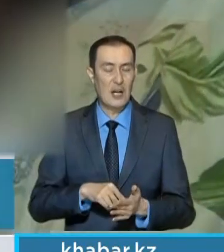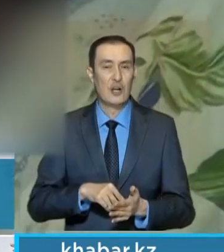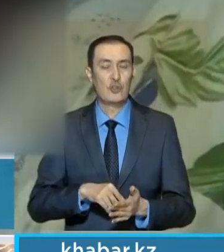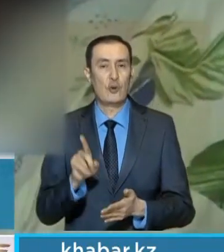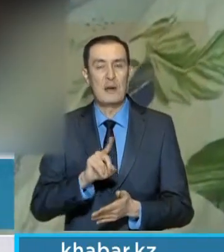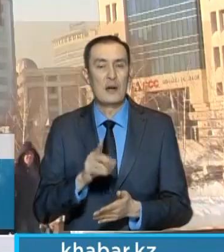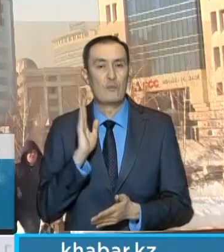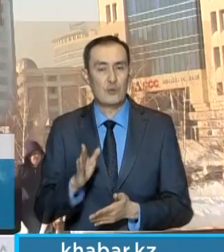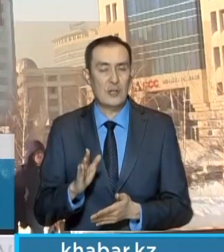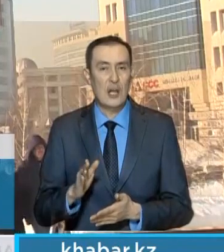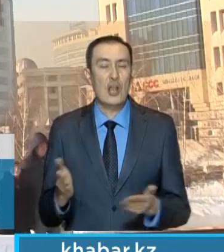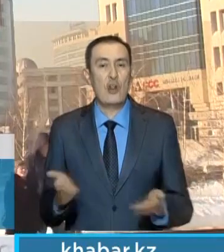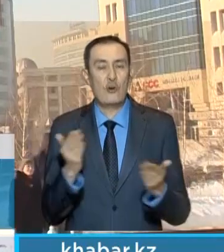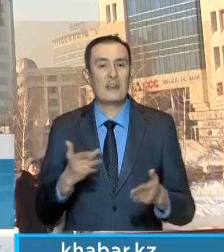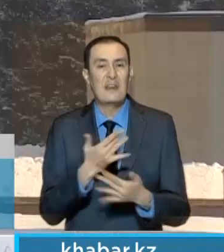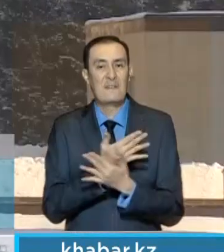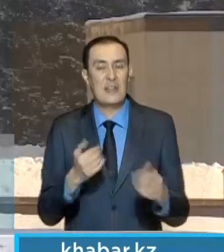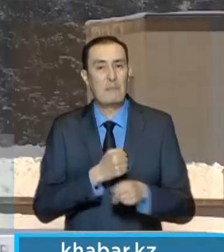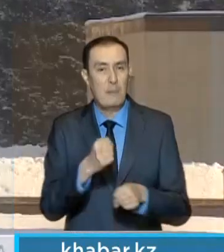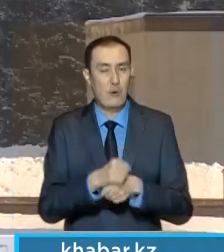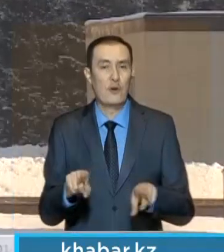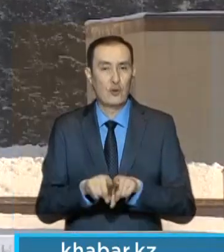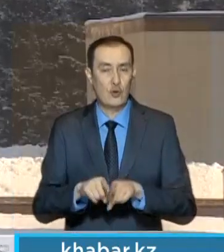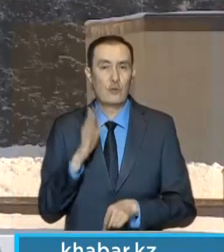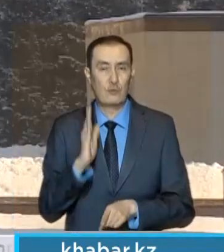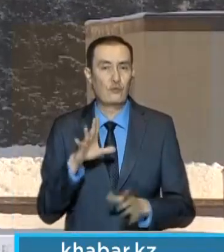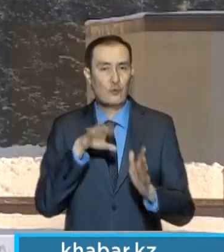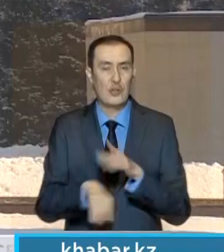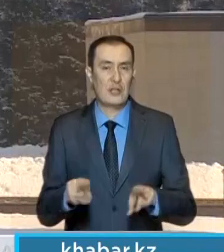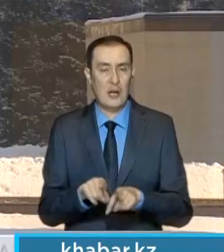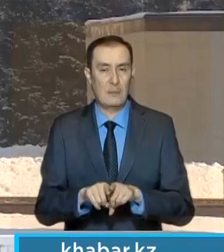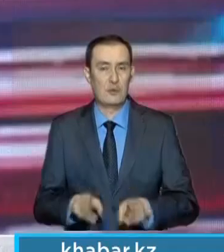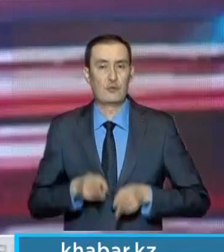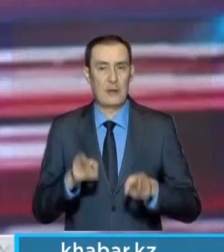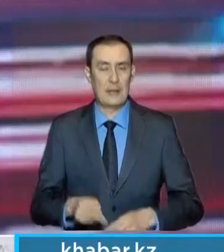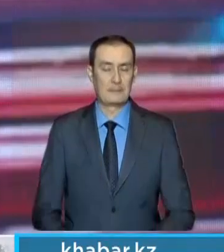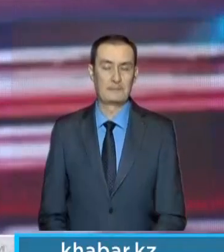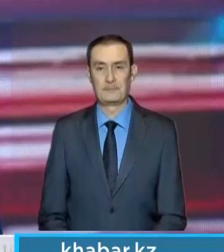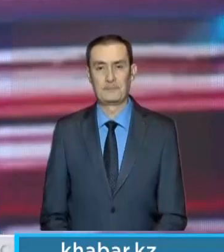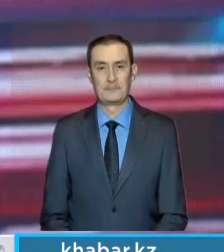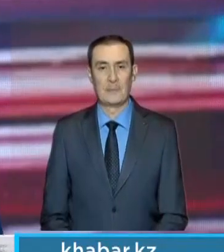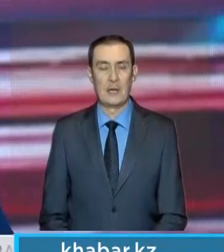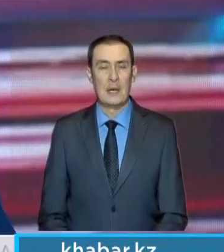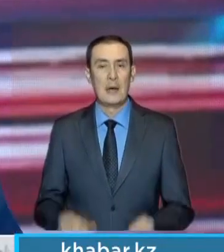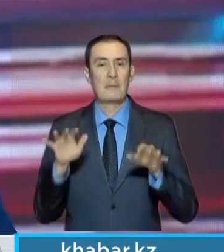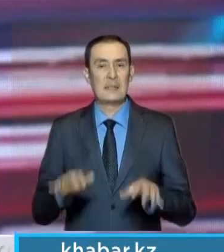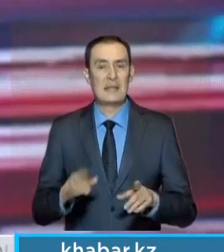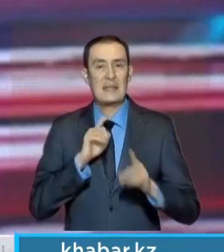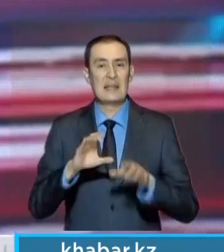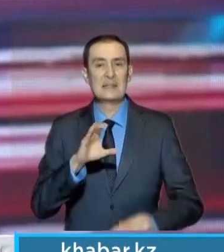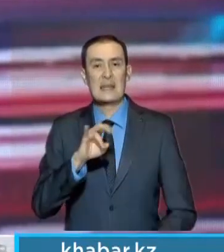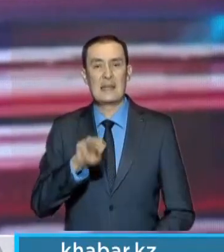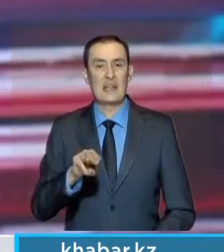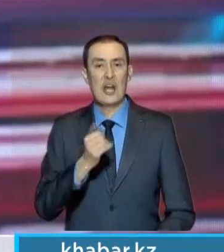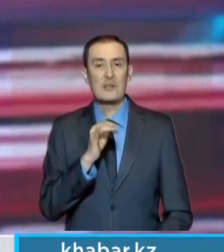криминалити лёгкие виды побоев Гуса джанова Хабар председатель Сената парламента